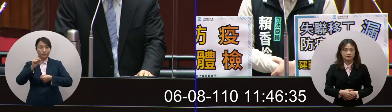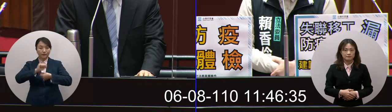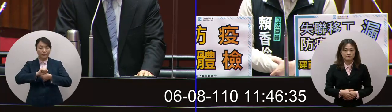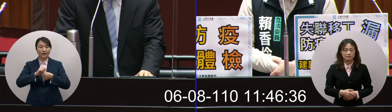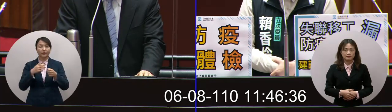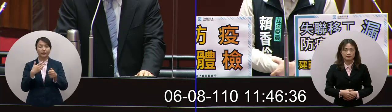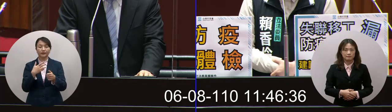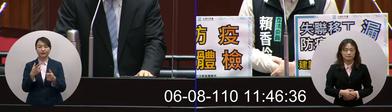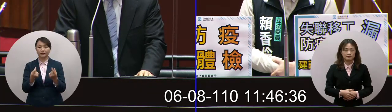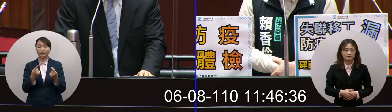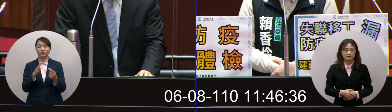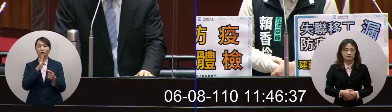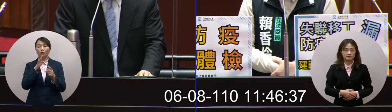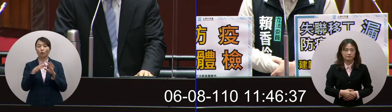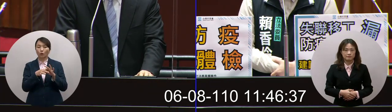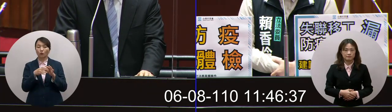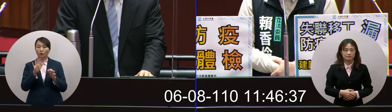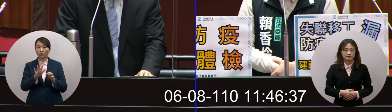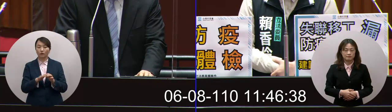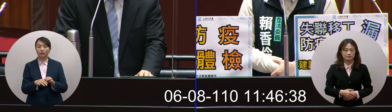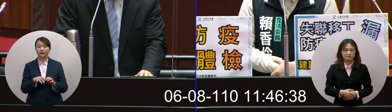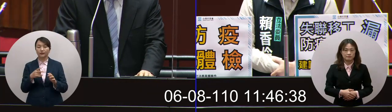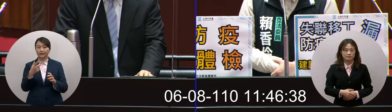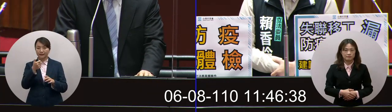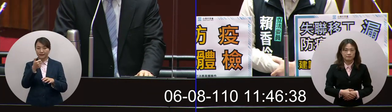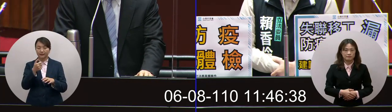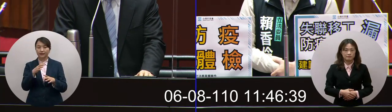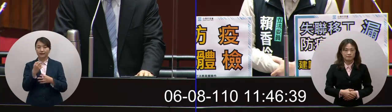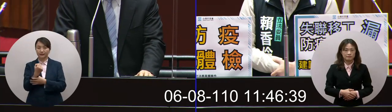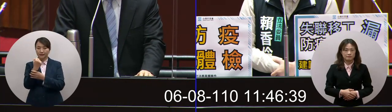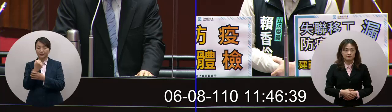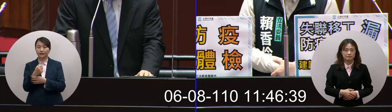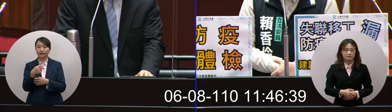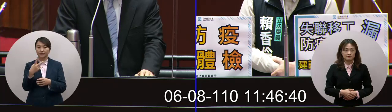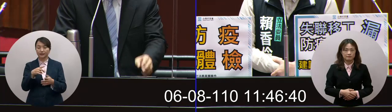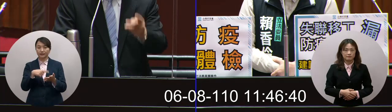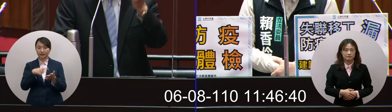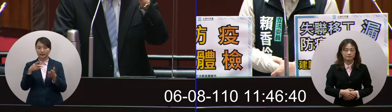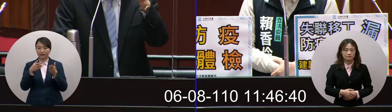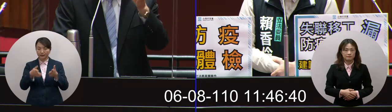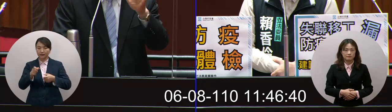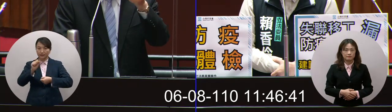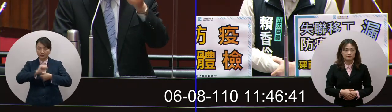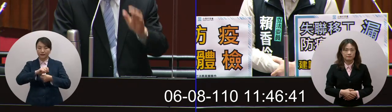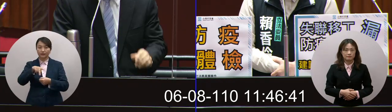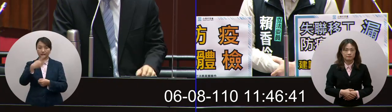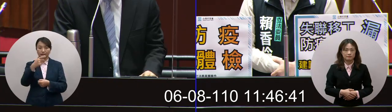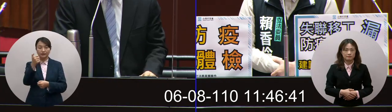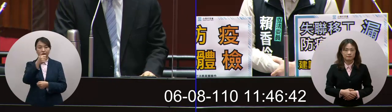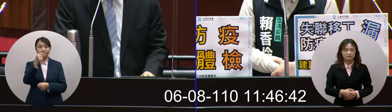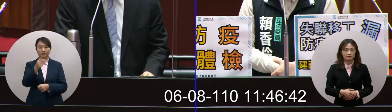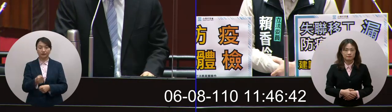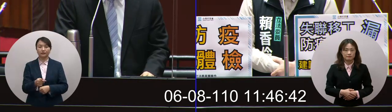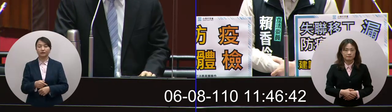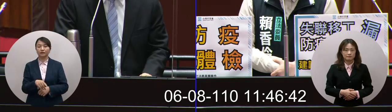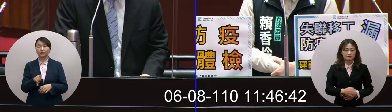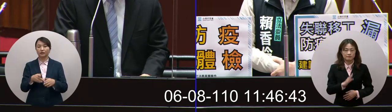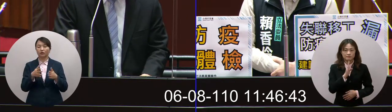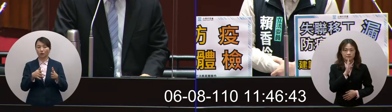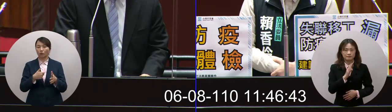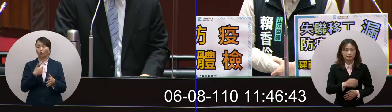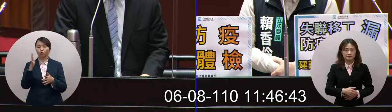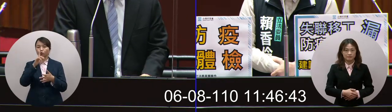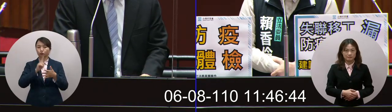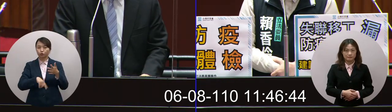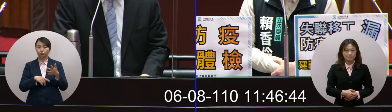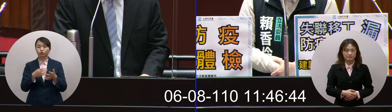也委员也都一直关心，那很谢谢支持。这一次就增加了250亿，实在是很不